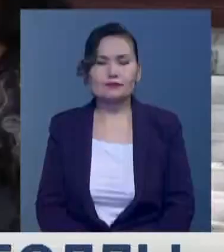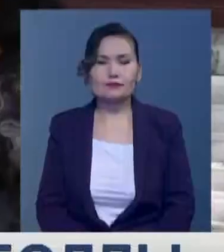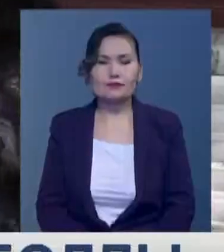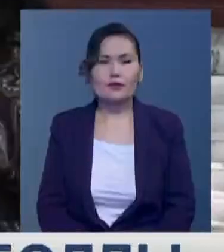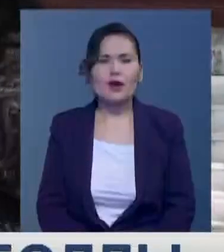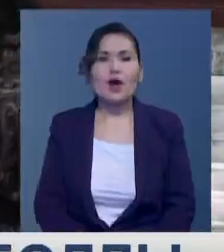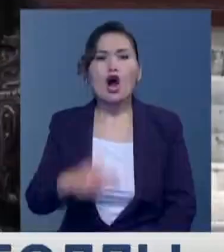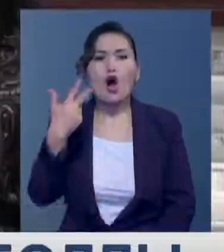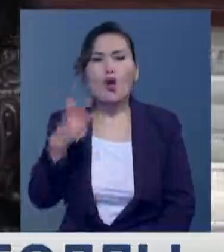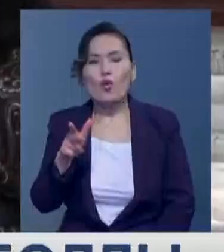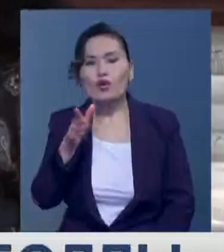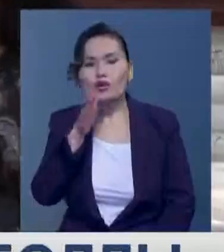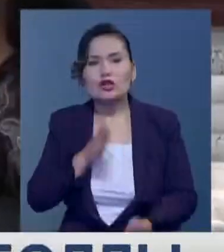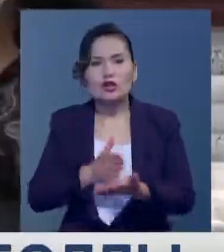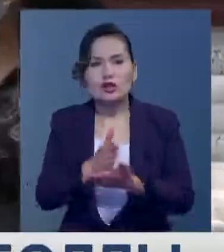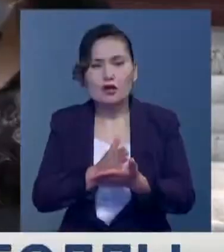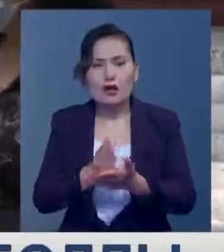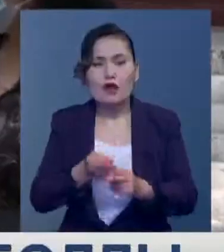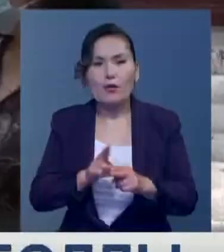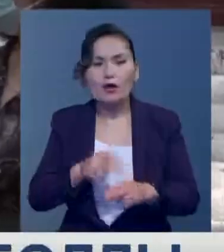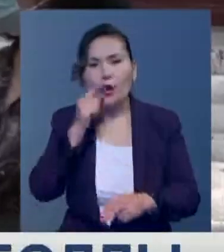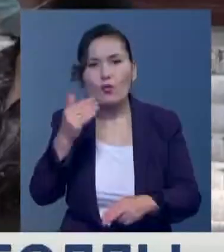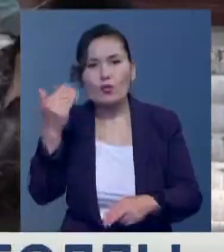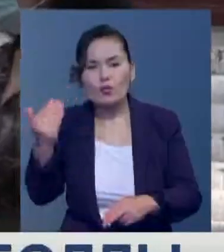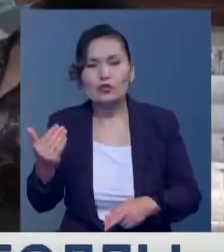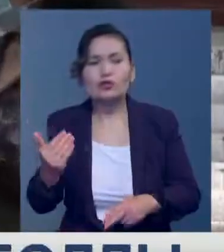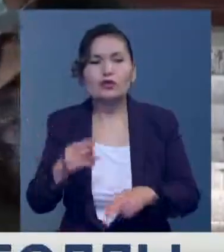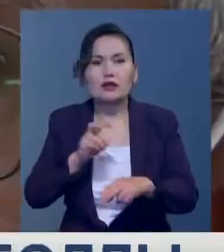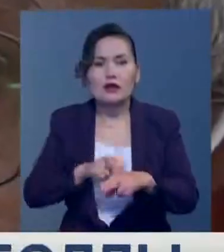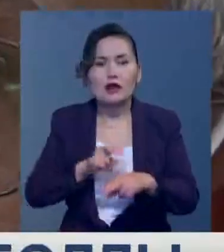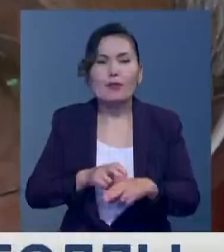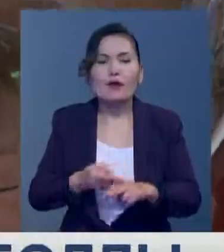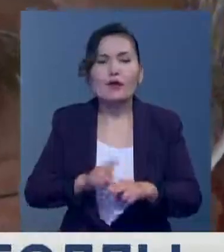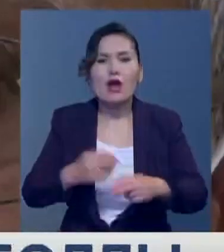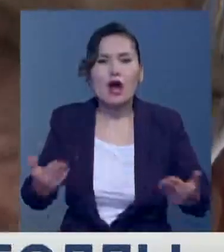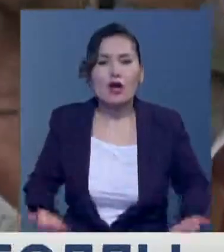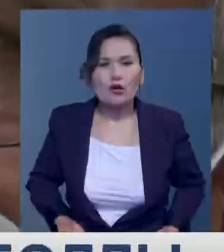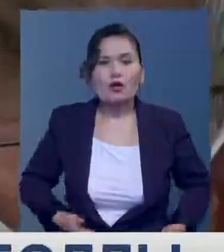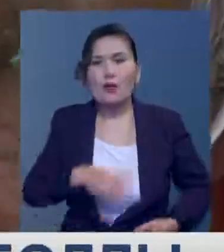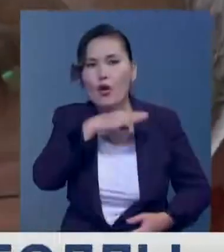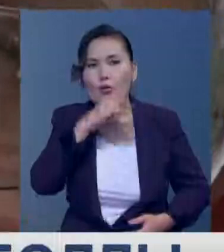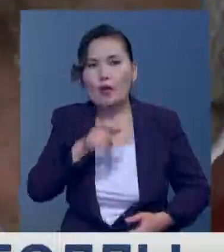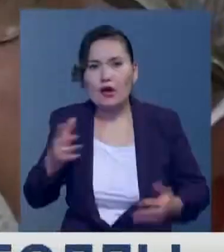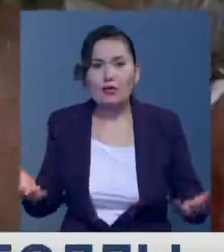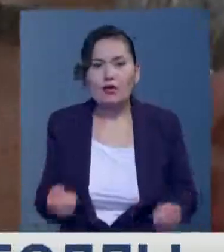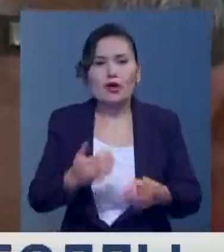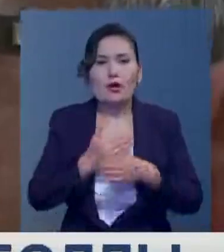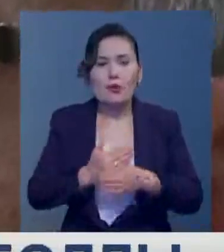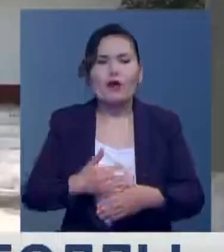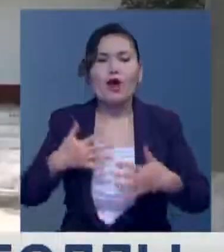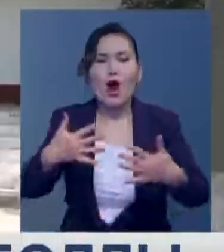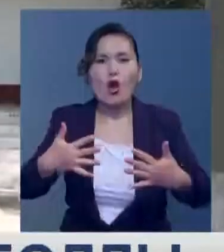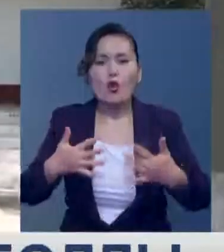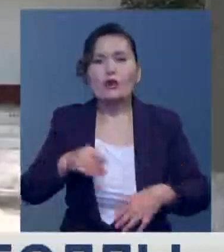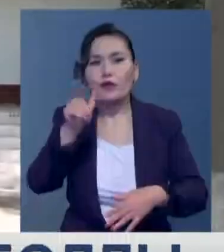Еңбек өтілі 30 жылдан асатын Василий Павлов талай адамның өмірін аман алып қалған. Реаниматологтың айтуынша, бұрын оттегі балоны